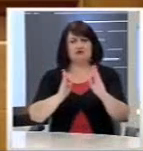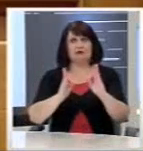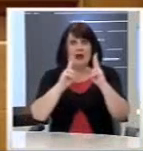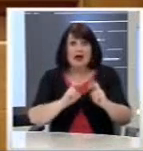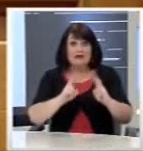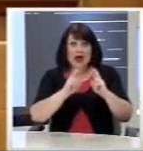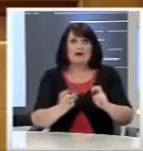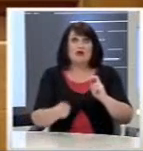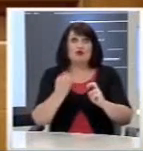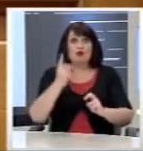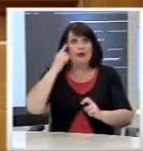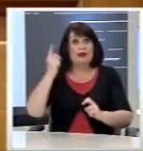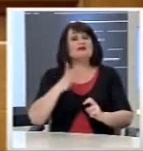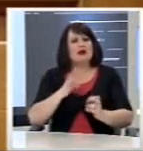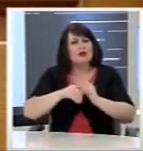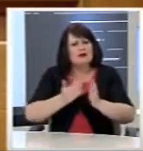και στην καινοτομία.